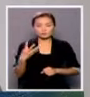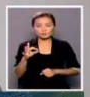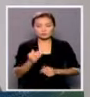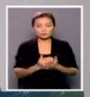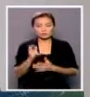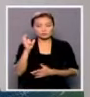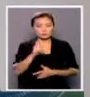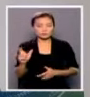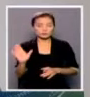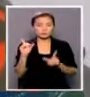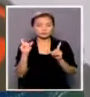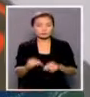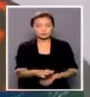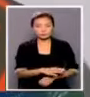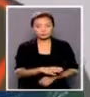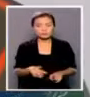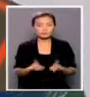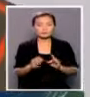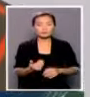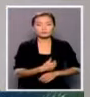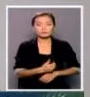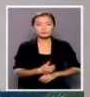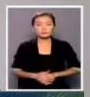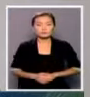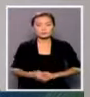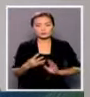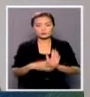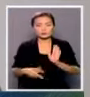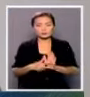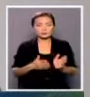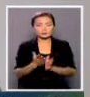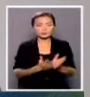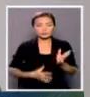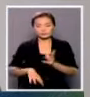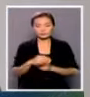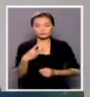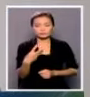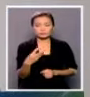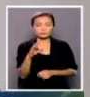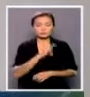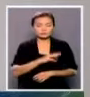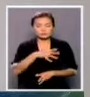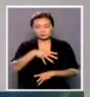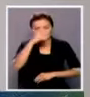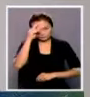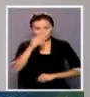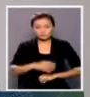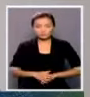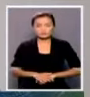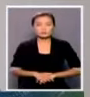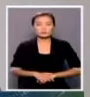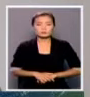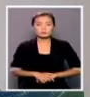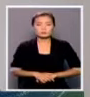білімді азаматтар аттанды. Бір айта кететін жағдай, осы әскери қызметтің өткеру барысында немесе